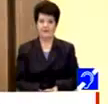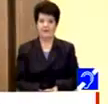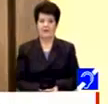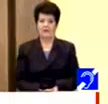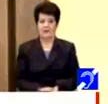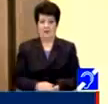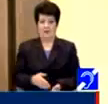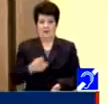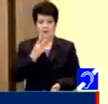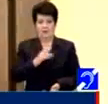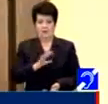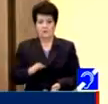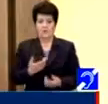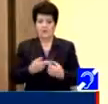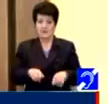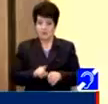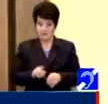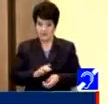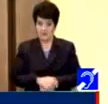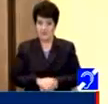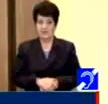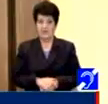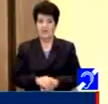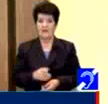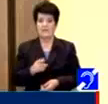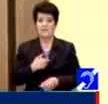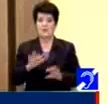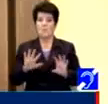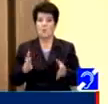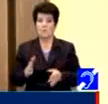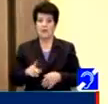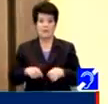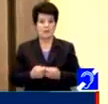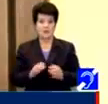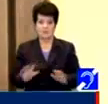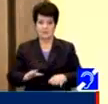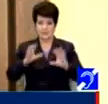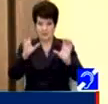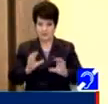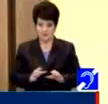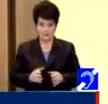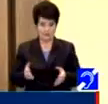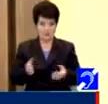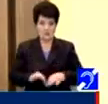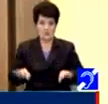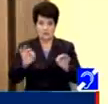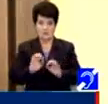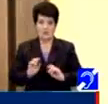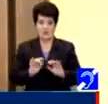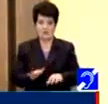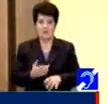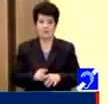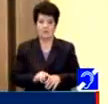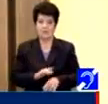Chiar nu văd o problemă. De ce ar trebui cineva în această seară să se teamă, din moment ce nu a încălcat legislația, nu a întreprins niciun fel de acțiuni împotriva